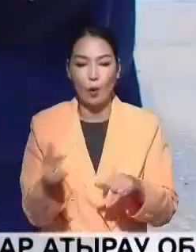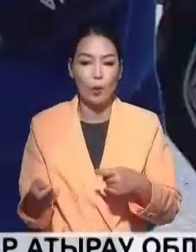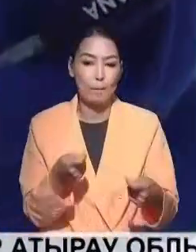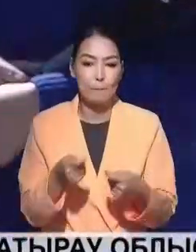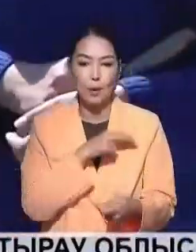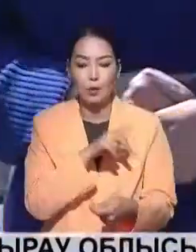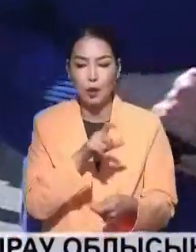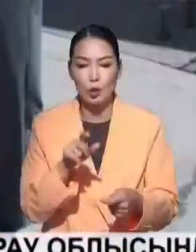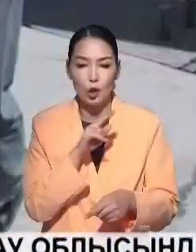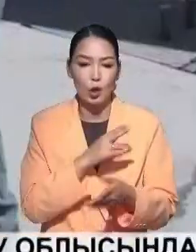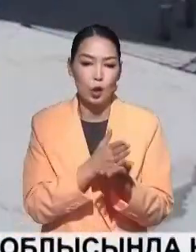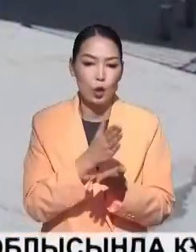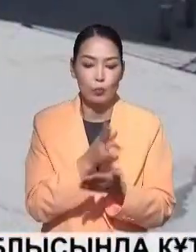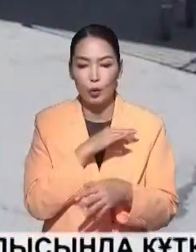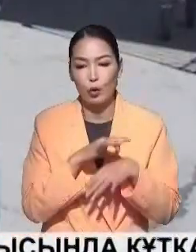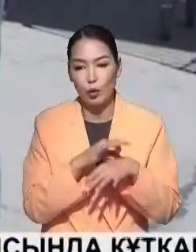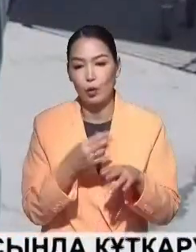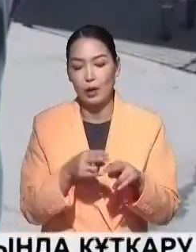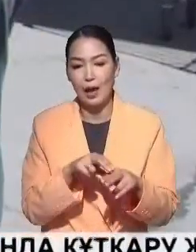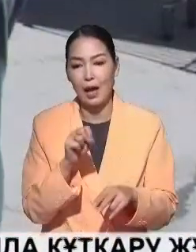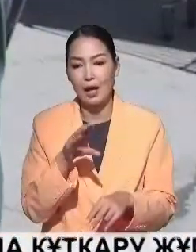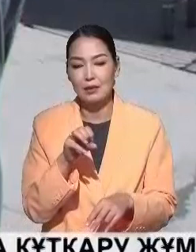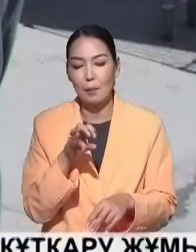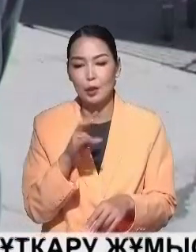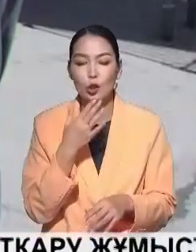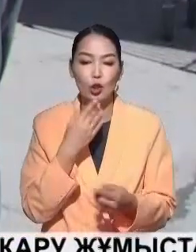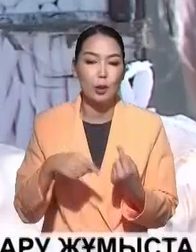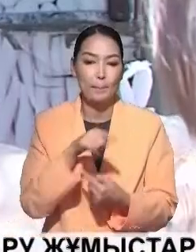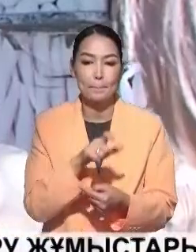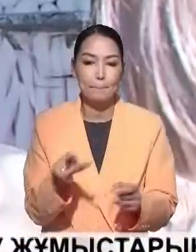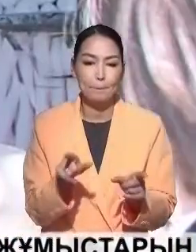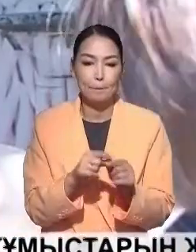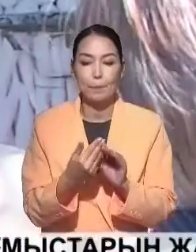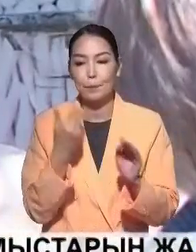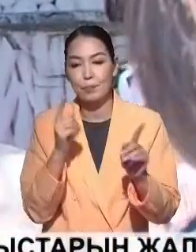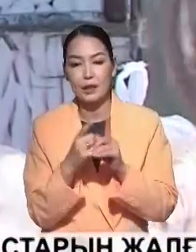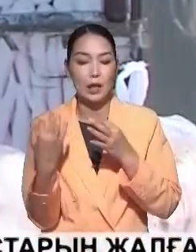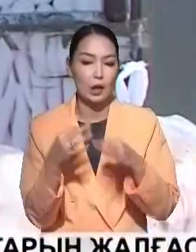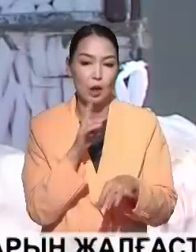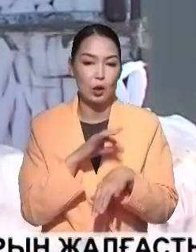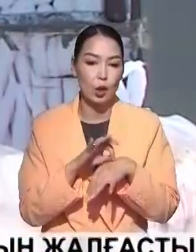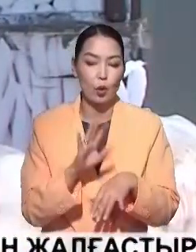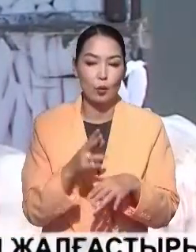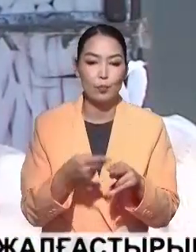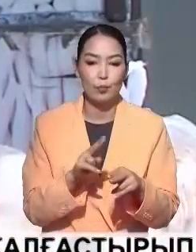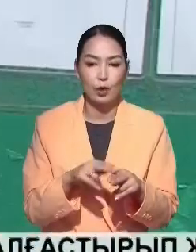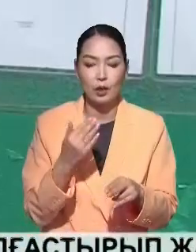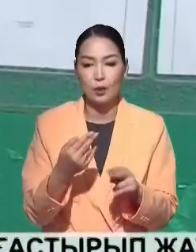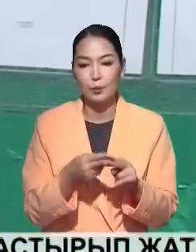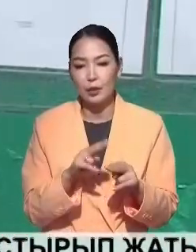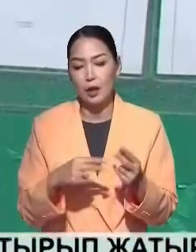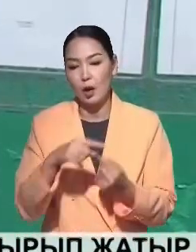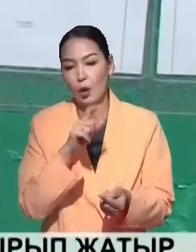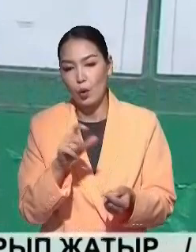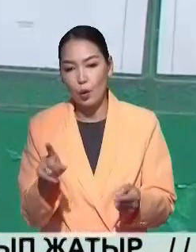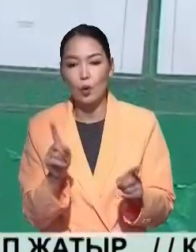қызметкерлері мониторинг жұмыстарын тек атамекен ұлттық кәсіпкерлер палатасымен бірігіп алдын ала рұқсат арқылы жүргізеді. Осыдан болар жүгенсіз кеткен кәсіпкерлер